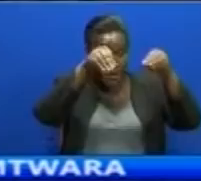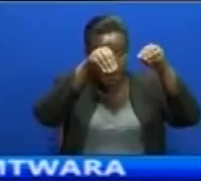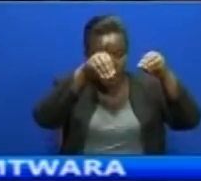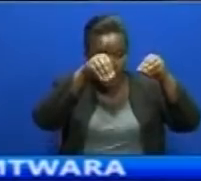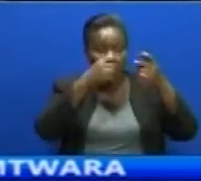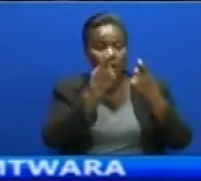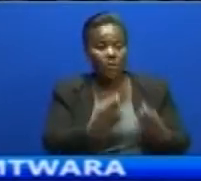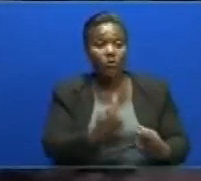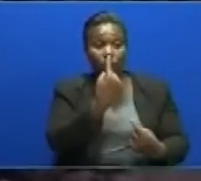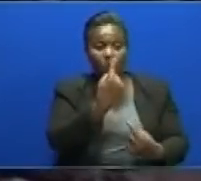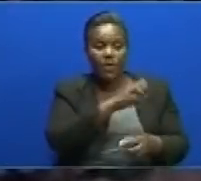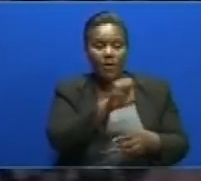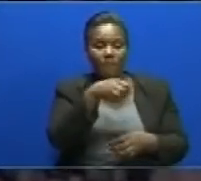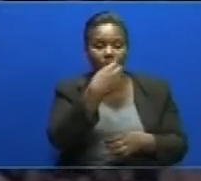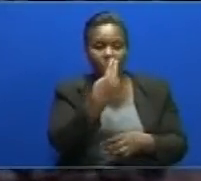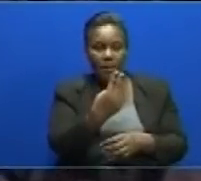shilingi